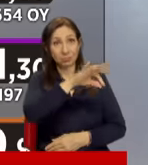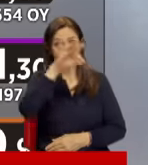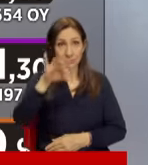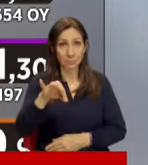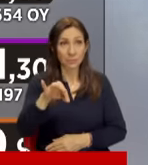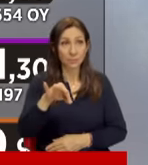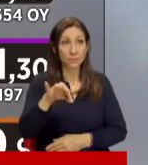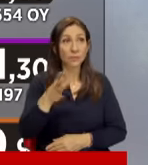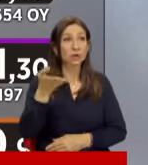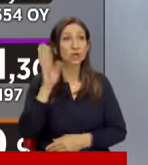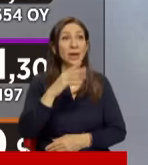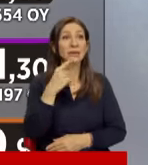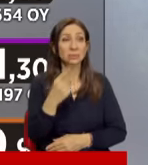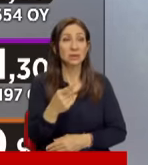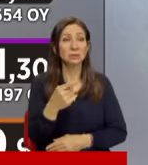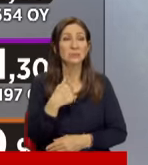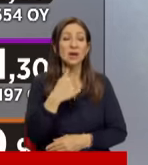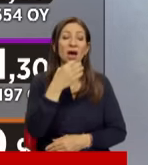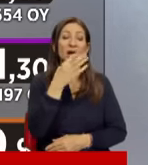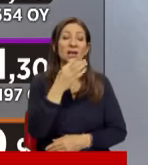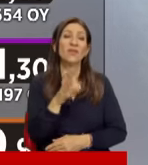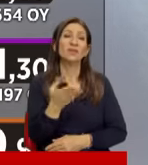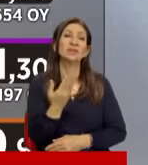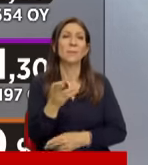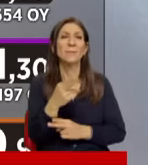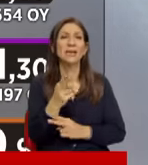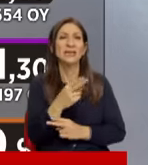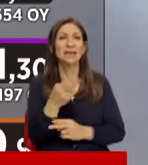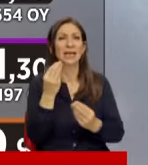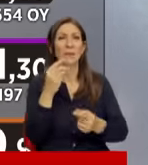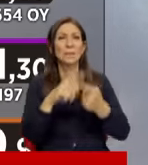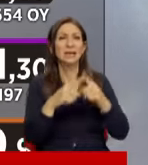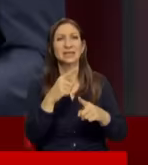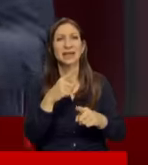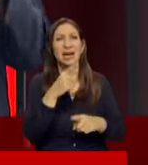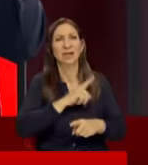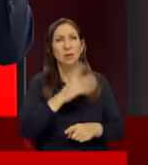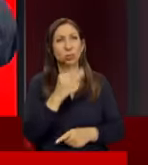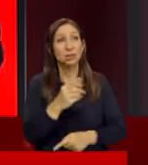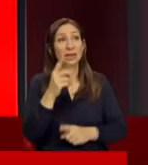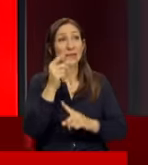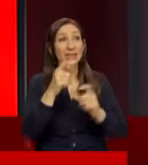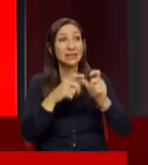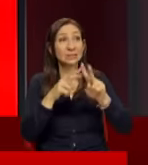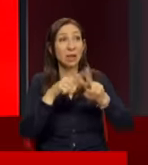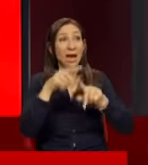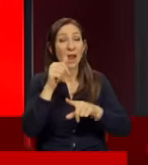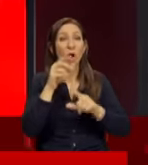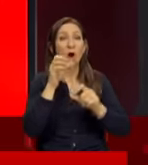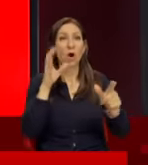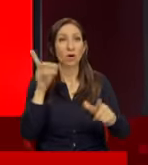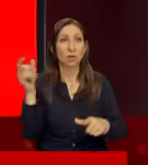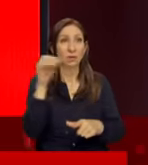yapmışsınız. Sonra da demişsiniz ki ya biz Ankara'dan vazgeçtik. Balıkesir'e İYİ Parti adayı olsun. Getirmişsiniz İsmail Ok'u, oradan